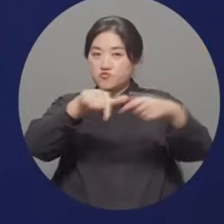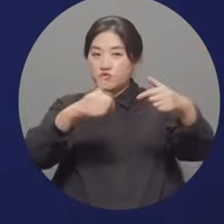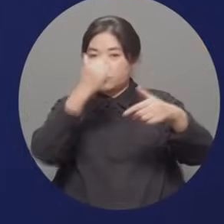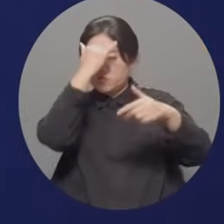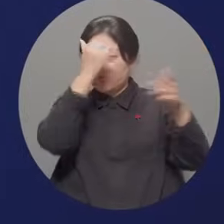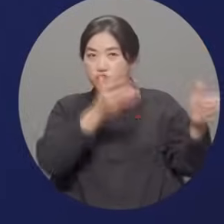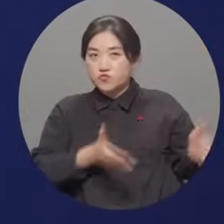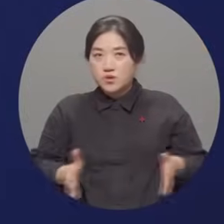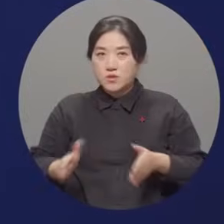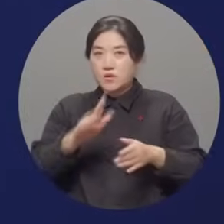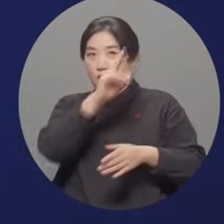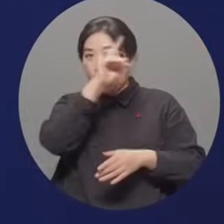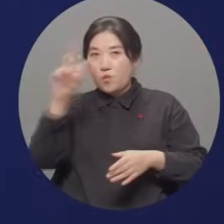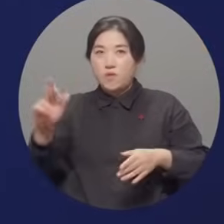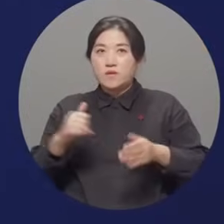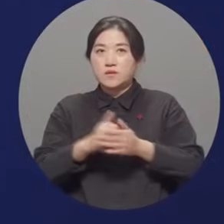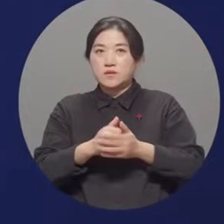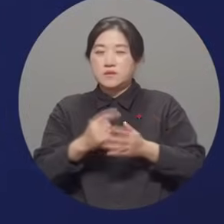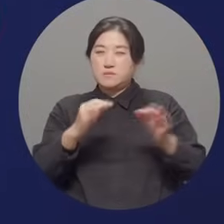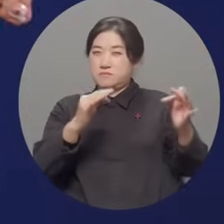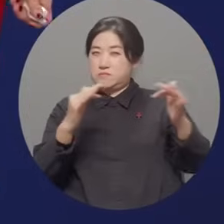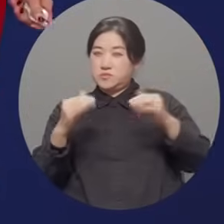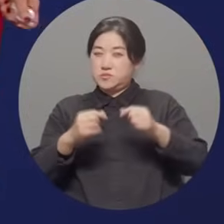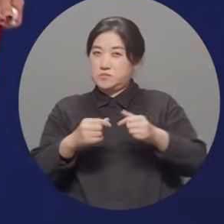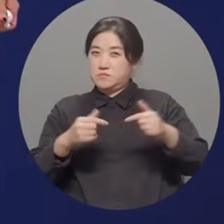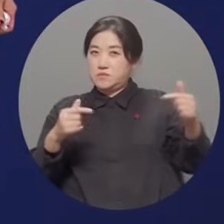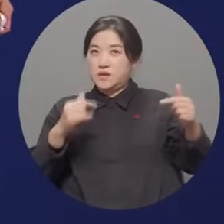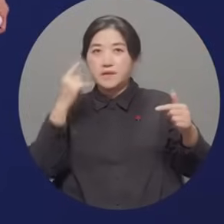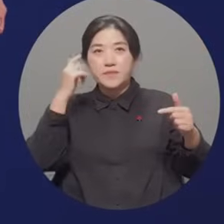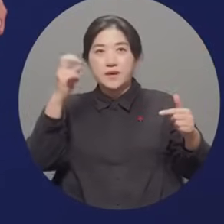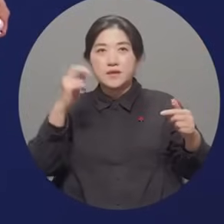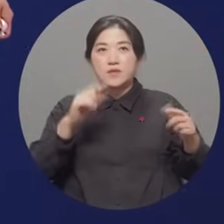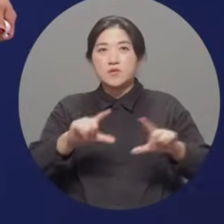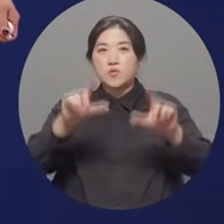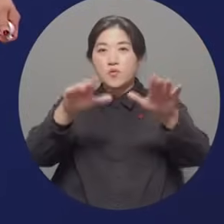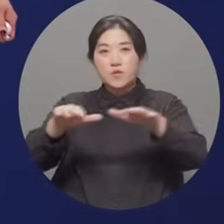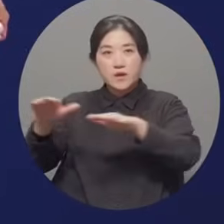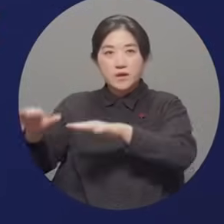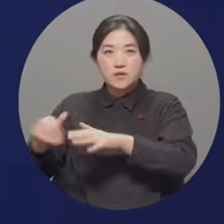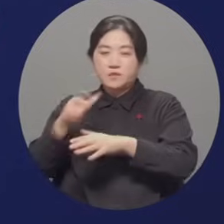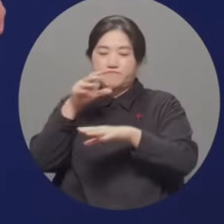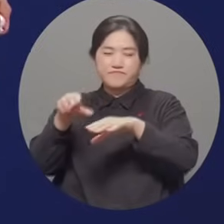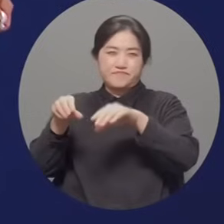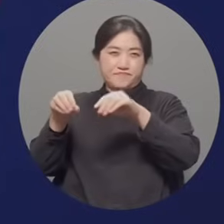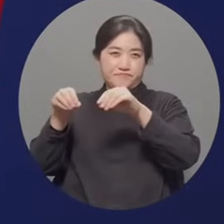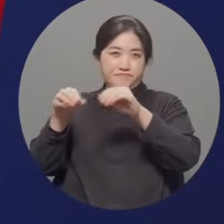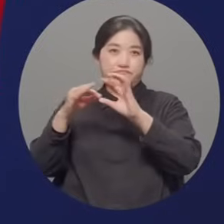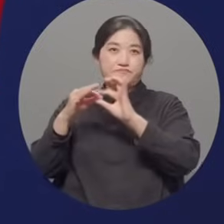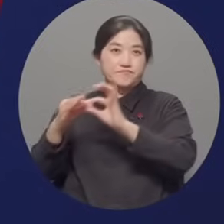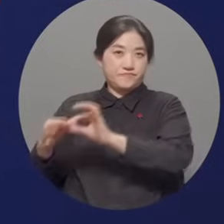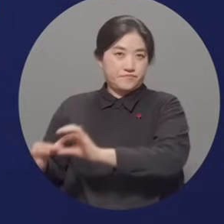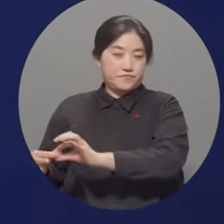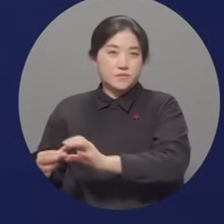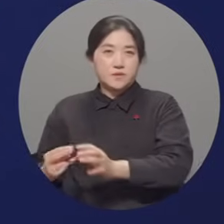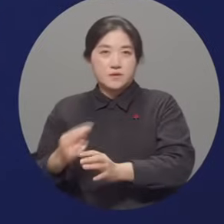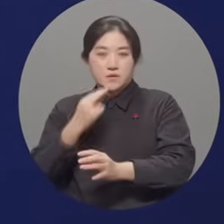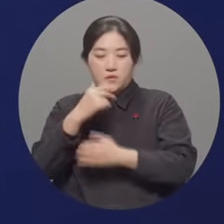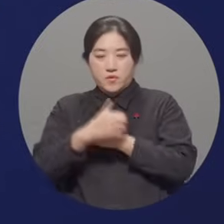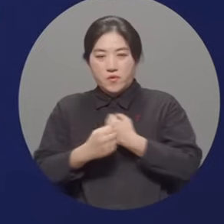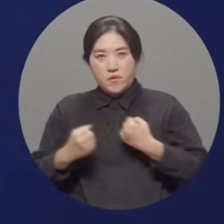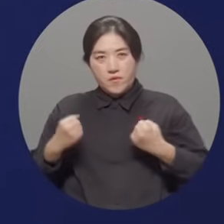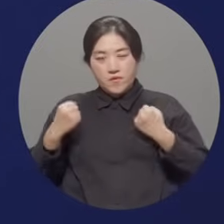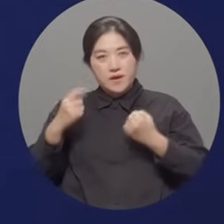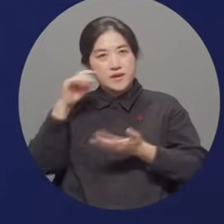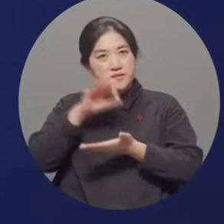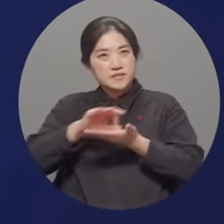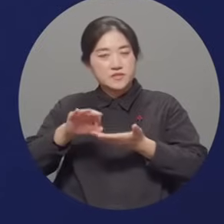충청도에서는 오후에 일시적으로 미세먼지 농도가 높아지겠고 동해안 지방은 메마른 날씨가 이어지겠습니다. 호흡기 건강 관리에도